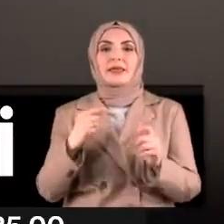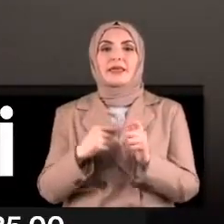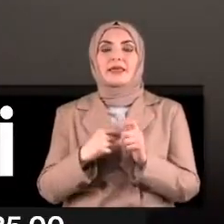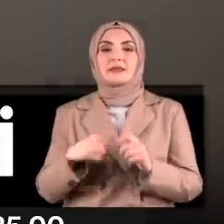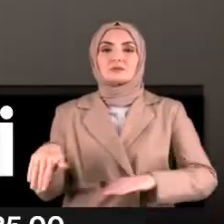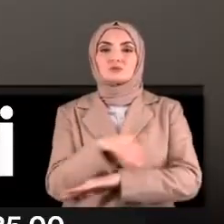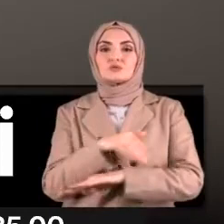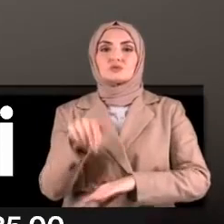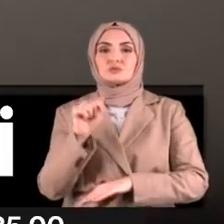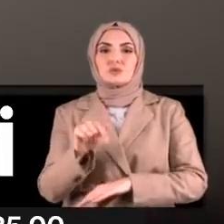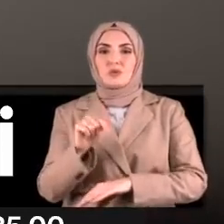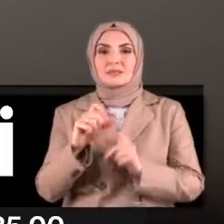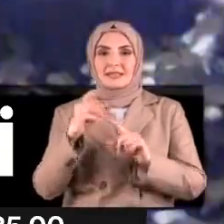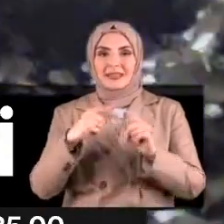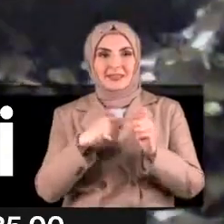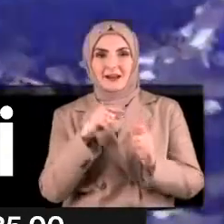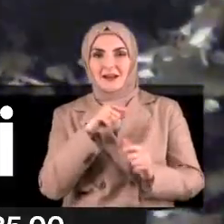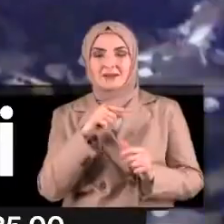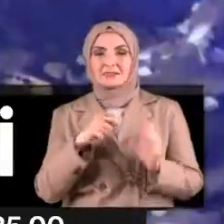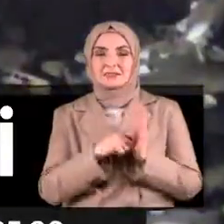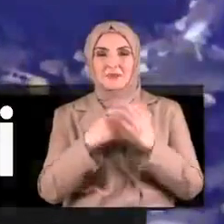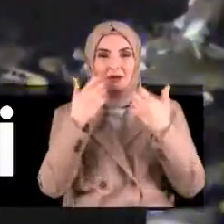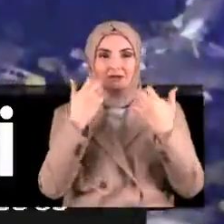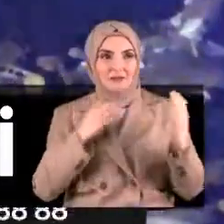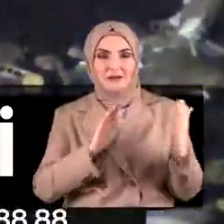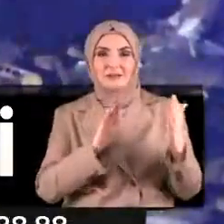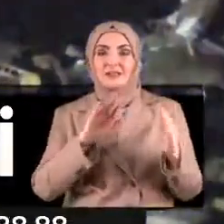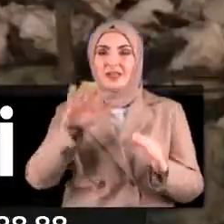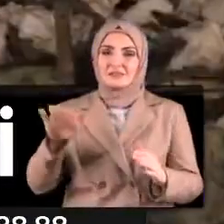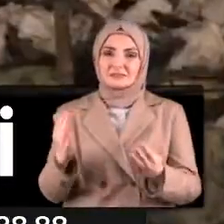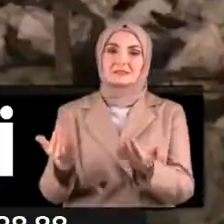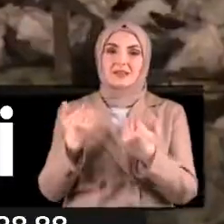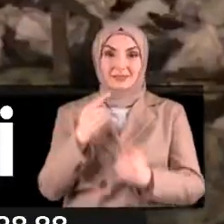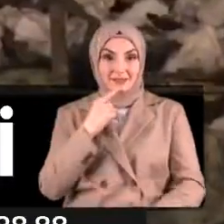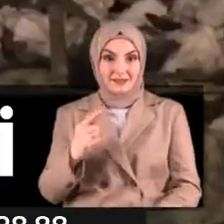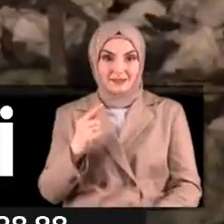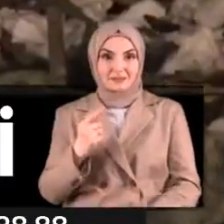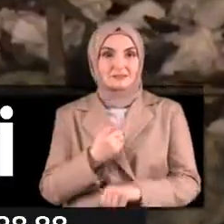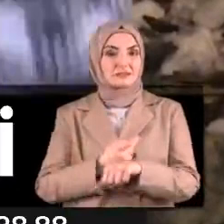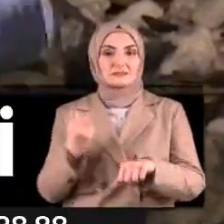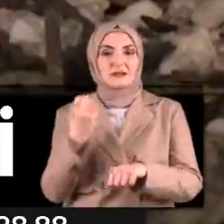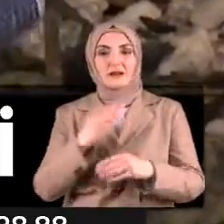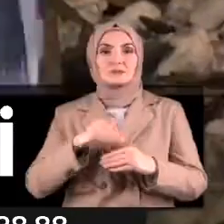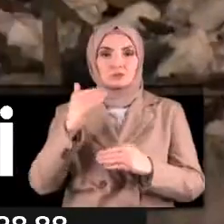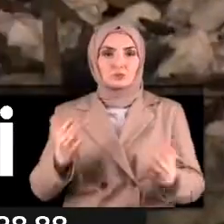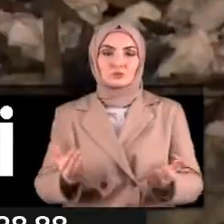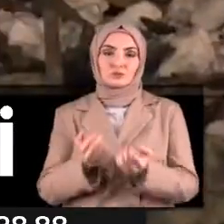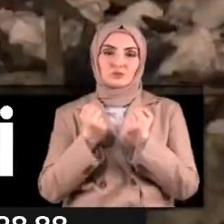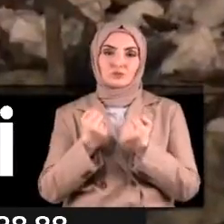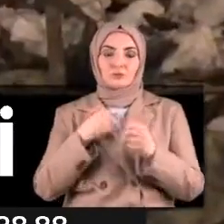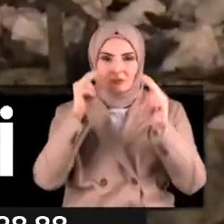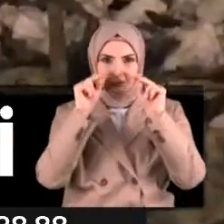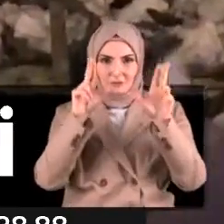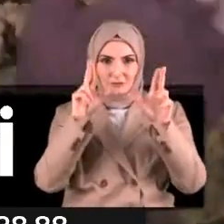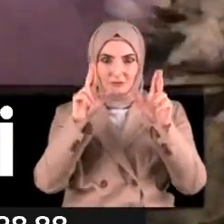sesi karşısı. Herkes lütfen yardıma gelsin. O da saatler sonra kurtulmayı başardı. Birden salladı. Gözüm aşağı açmaz kafamı şöyle eğildim. Baktım